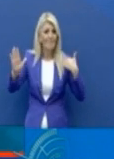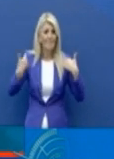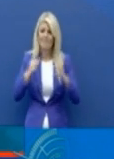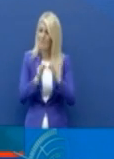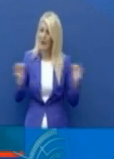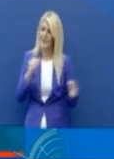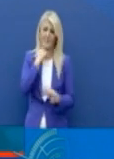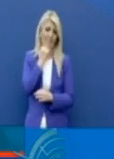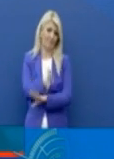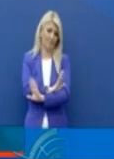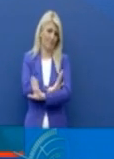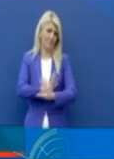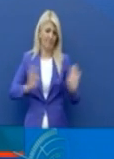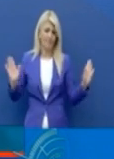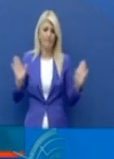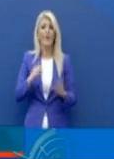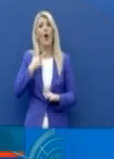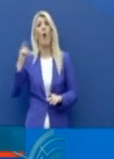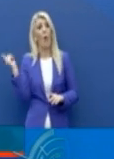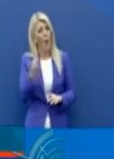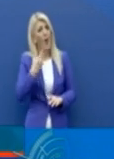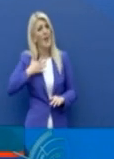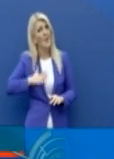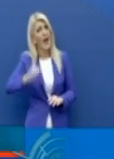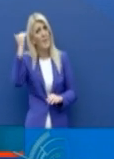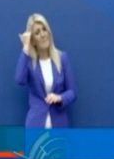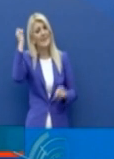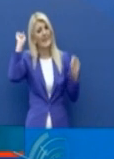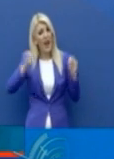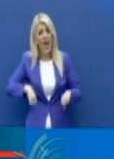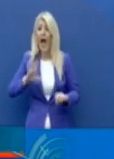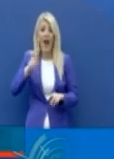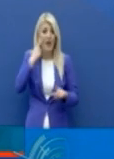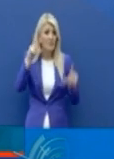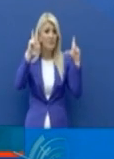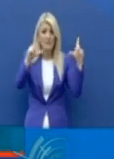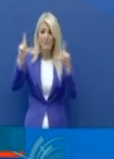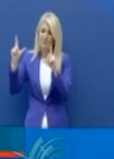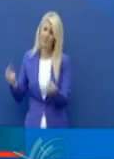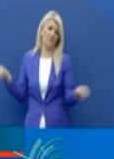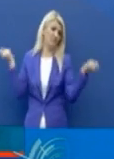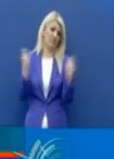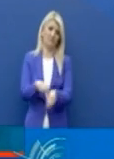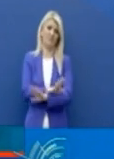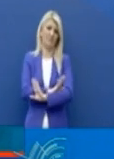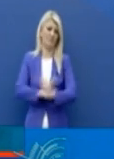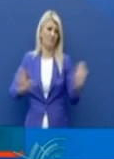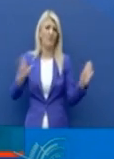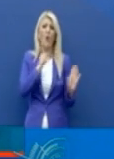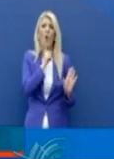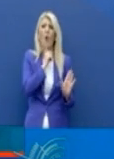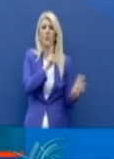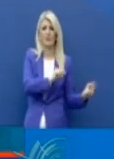τρόπο και στον χρόνο που όλοι θα θέλαμε. Καταστάσεις συνωστισμού, όπως αυτές που είδαμε στη Βρετανία και τη